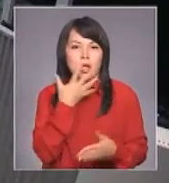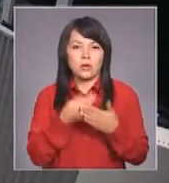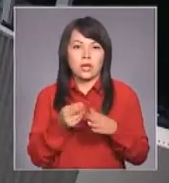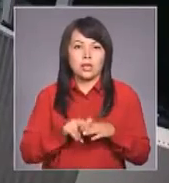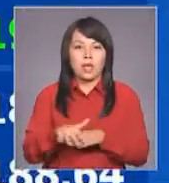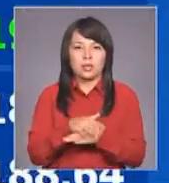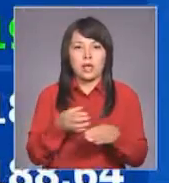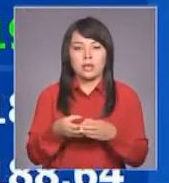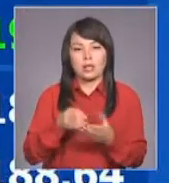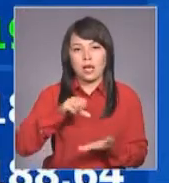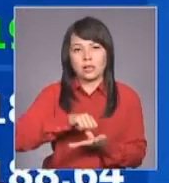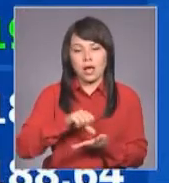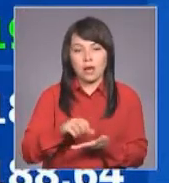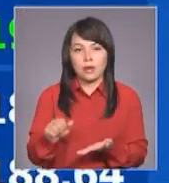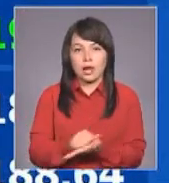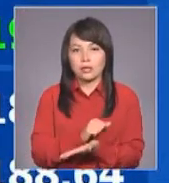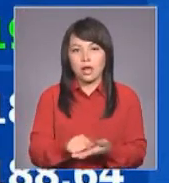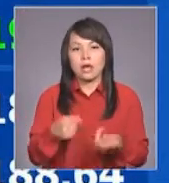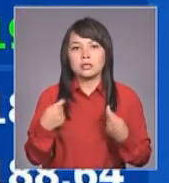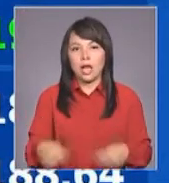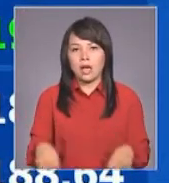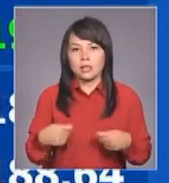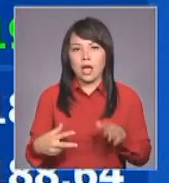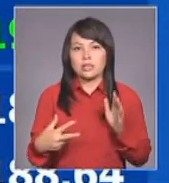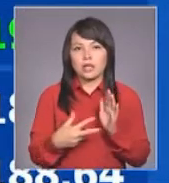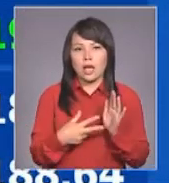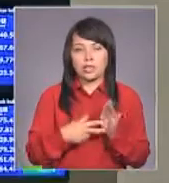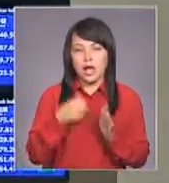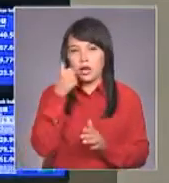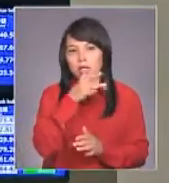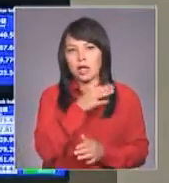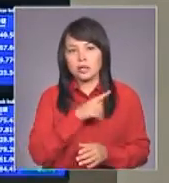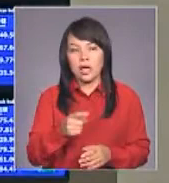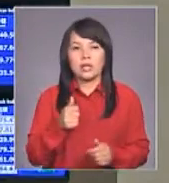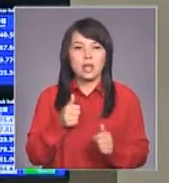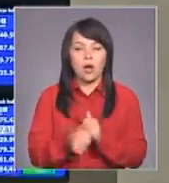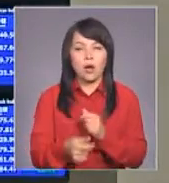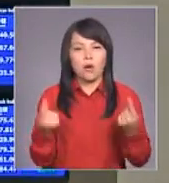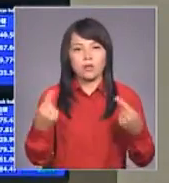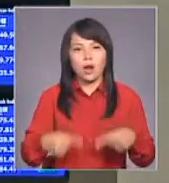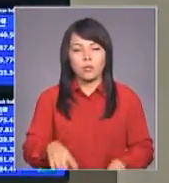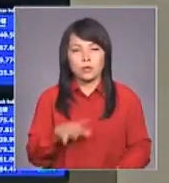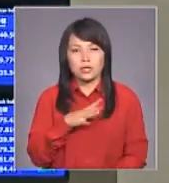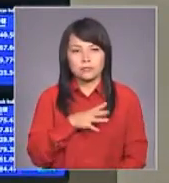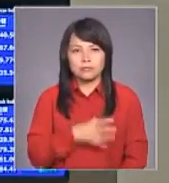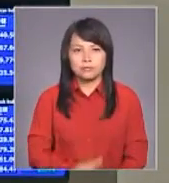соңында акциялар жаппай сатылып, соңғы 8 жылда рекордтық қолдырау болды.